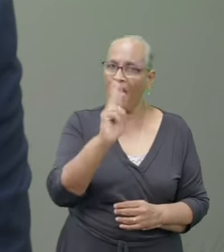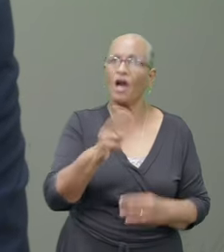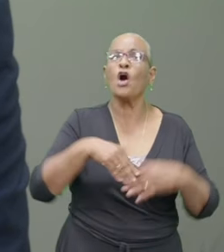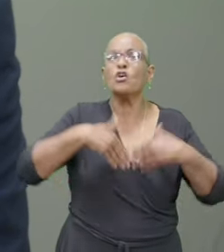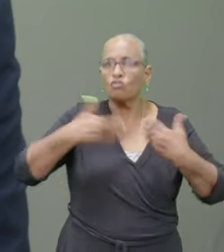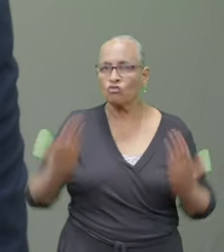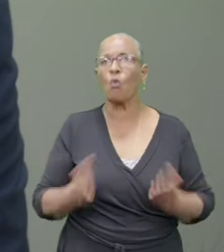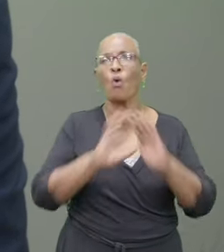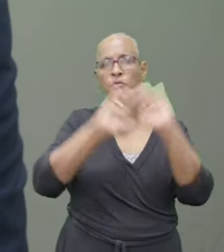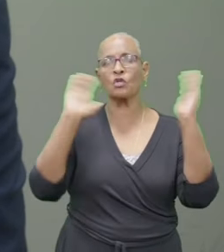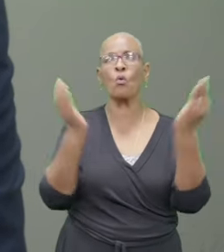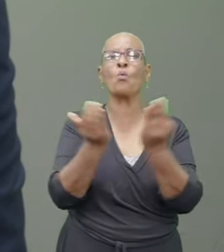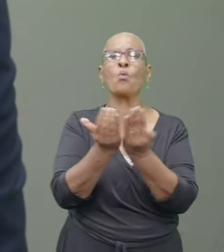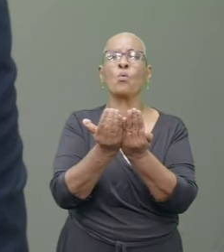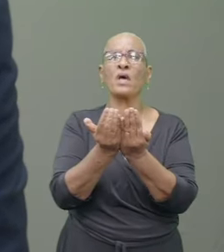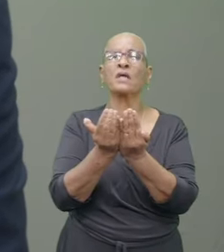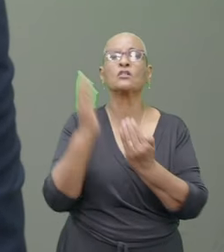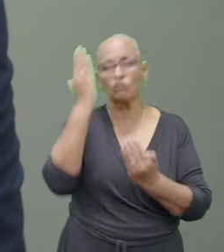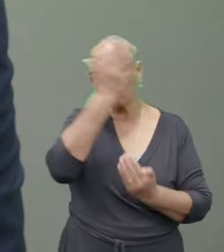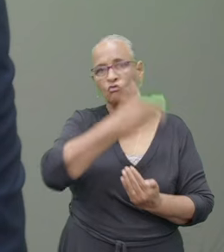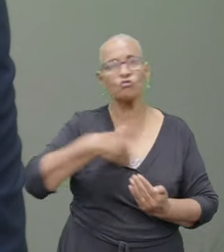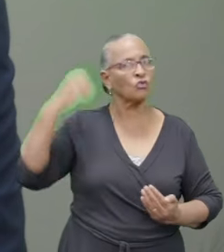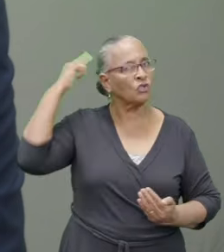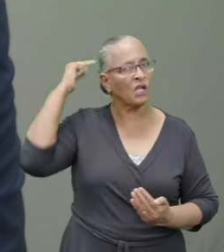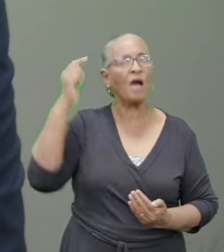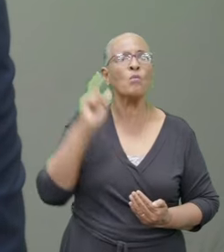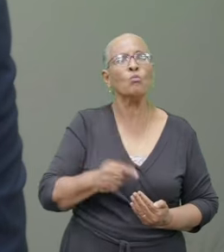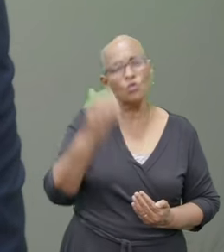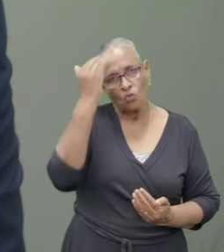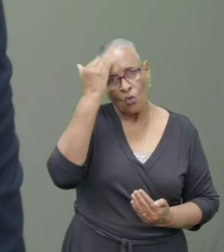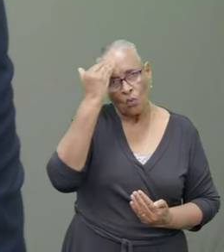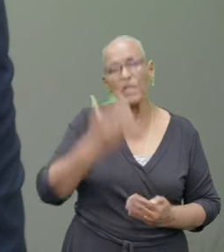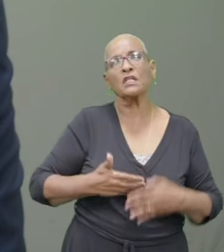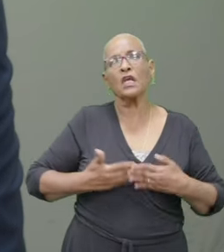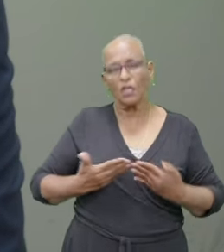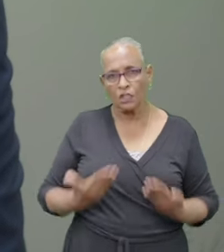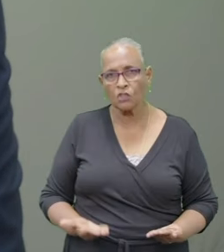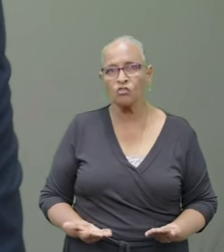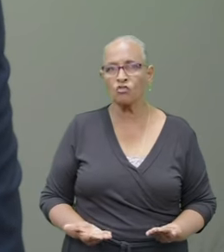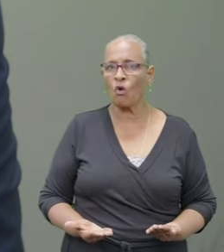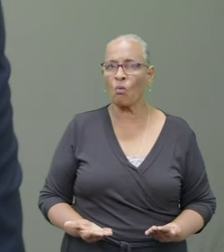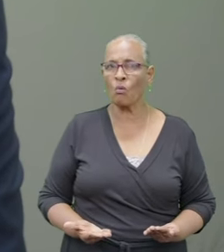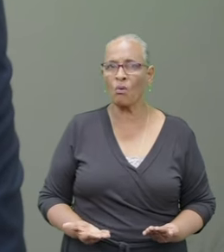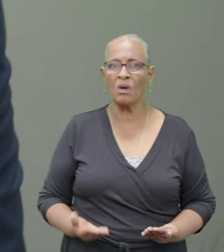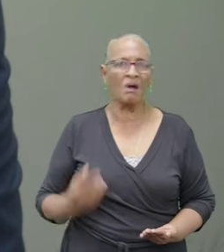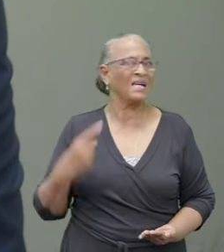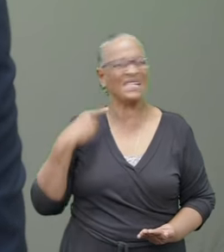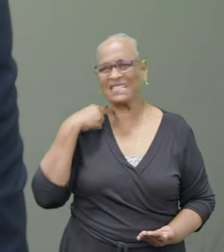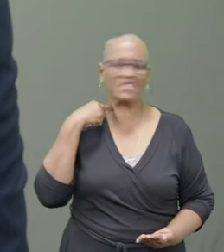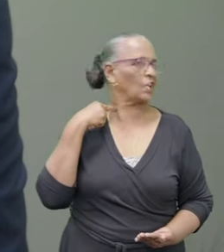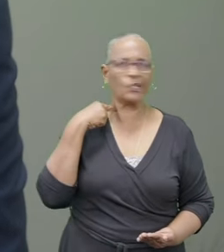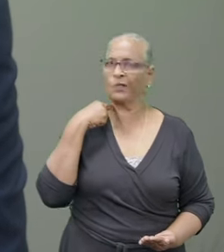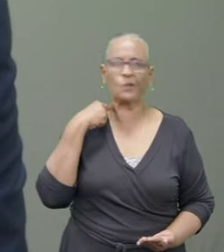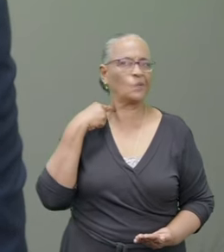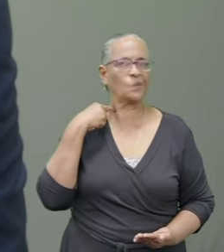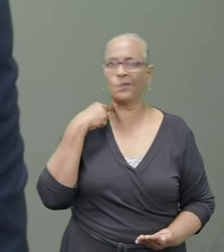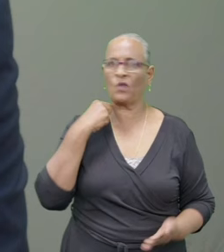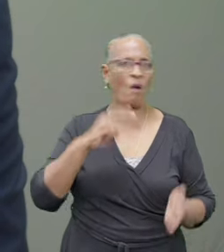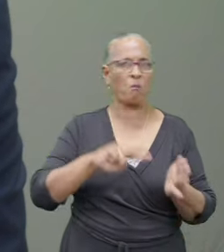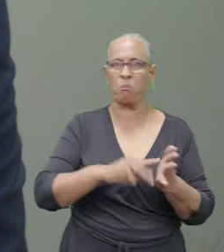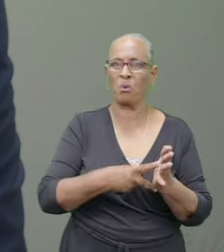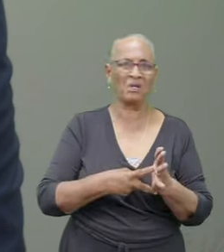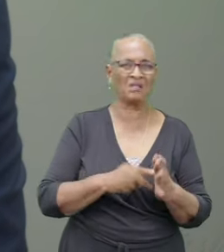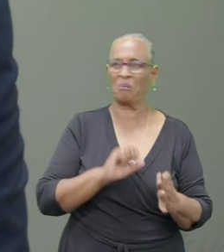als Suriname kunnen dealen. Het heeft, denk ik, geen zin om politiek te